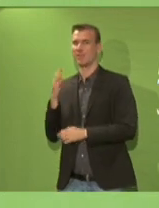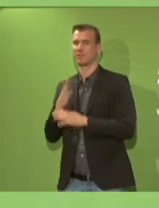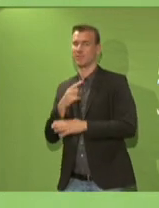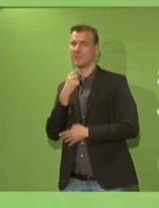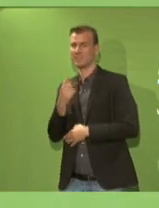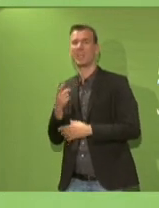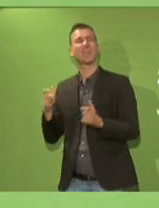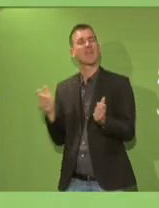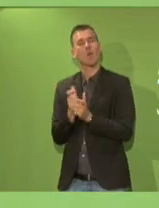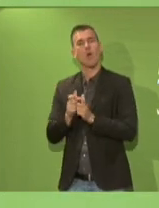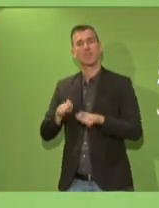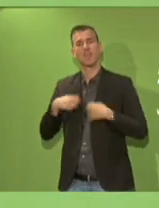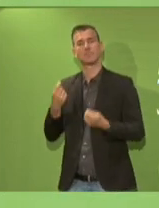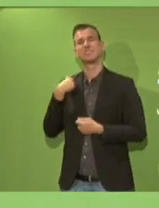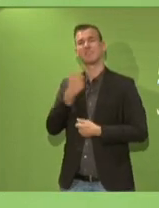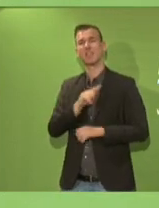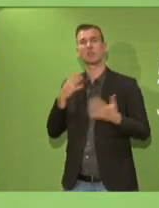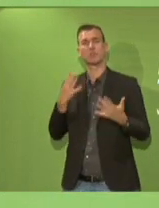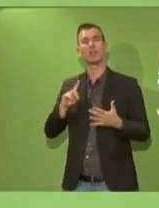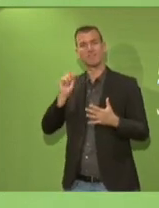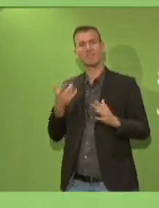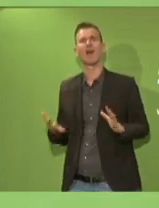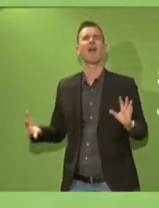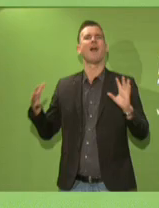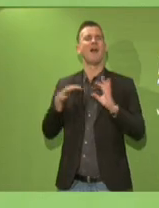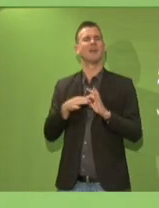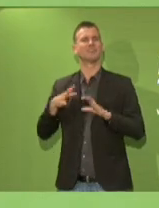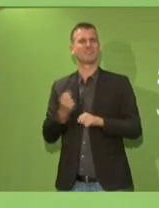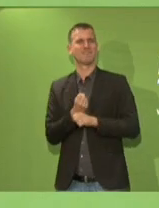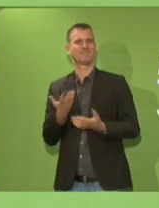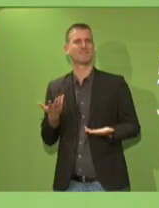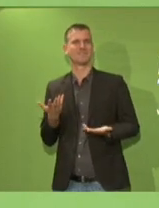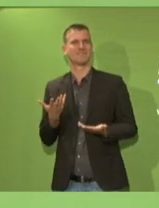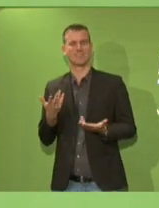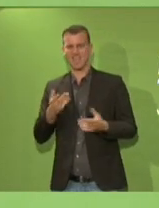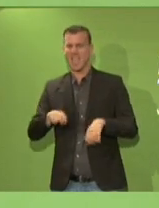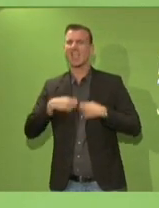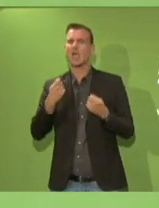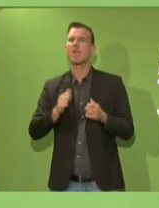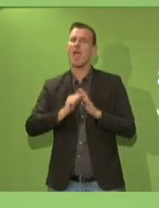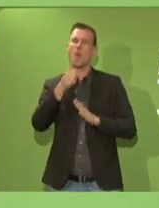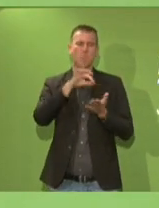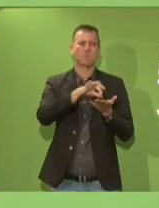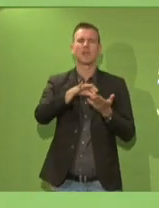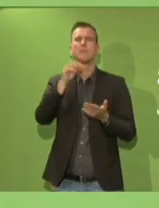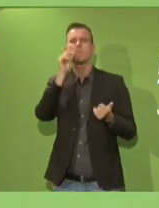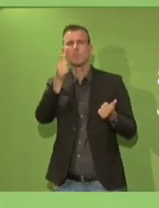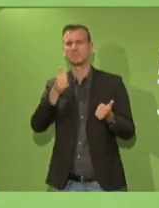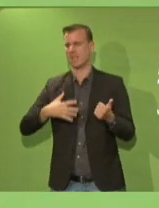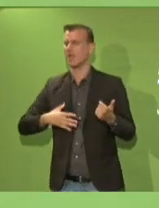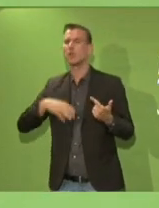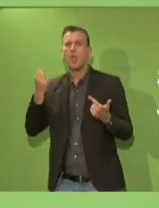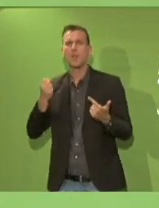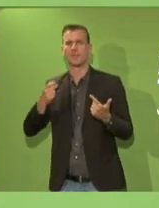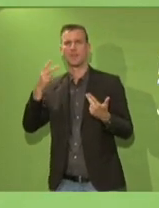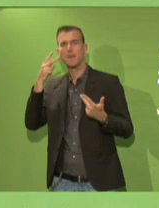das Rekordergebnis aus dem Jahr 2009 anzuknüpfen und die starken Ergebnisse in den Hochburgen wie Münster, in Köln und